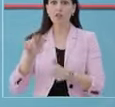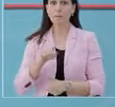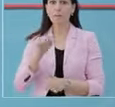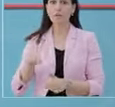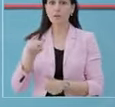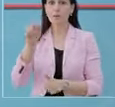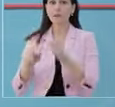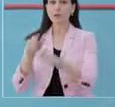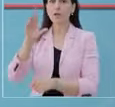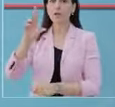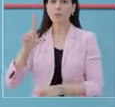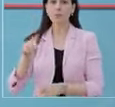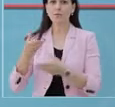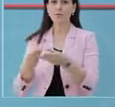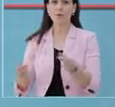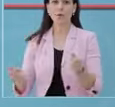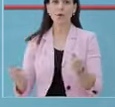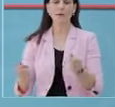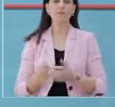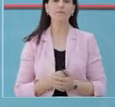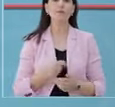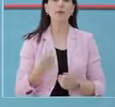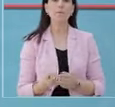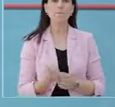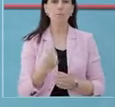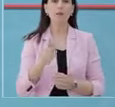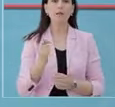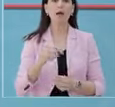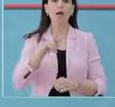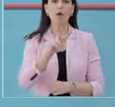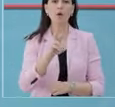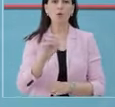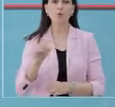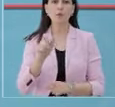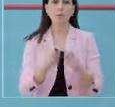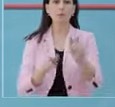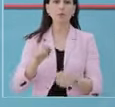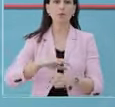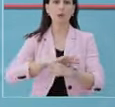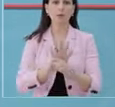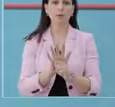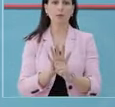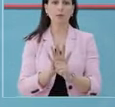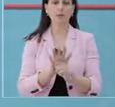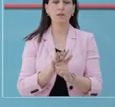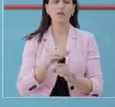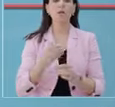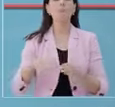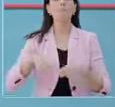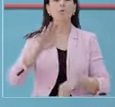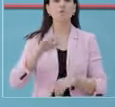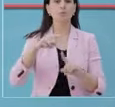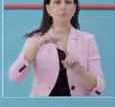shëruar. Në vendin tonë, aktualisht janë 200 persona aktiv me COVID-19, kryesisht nga zonat